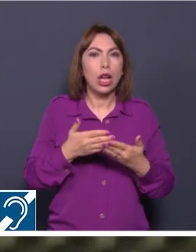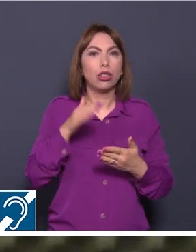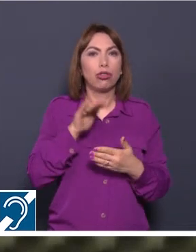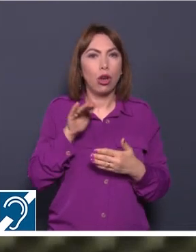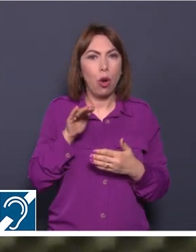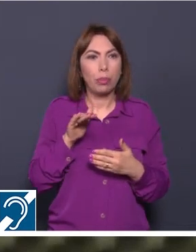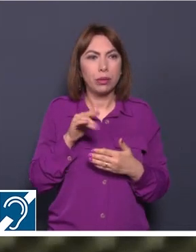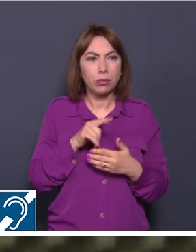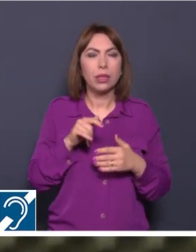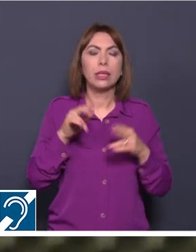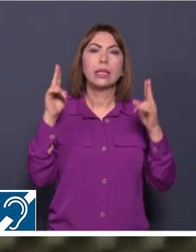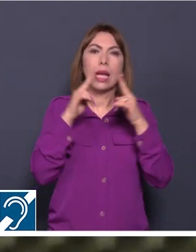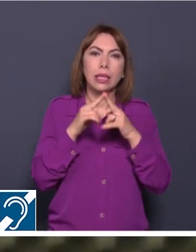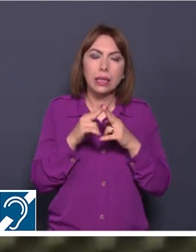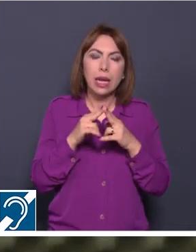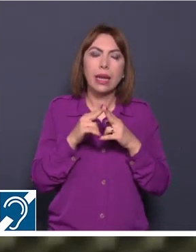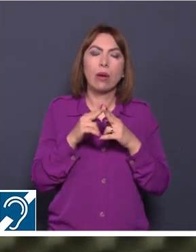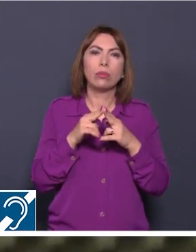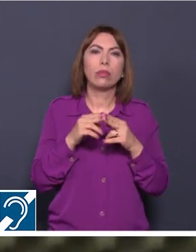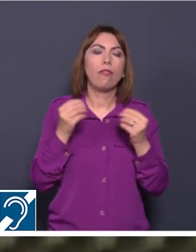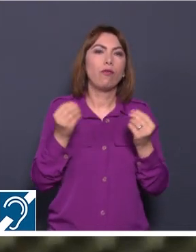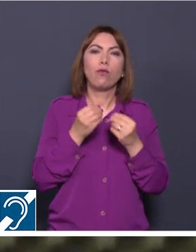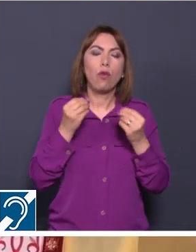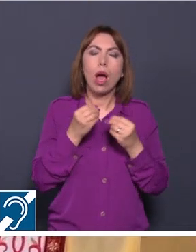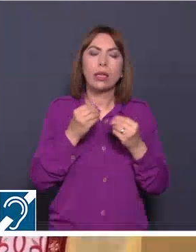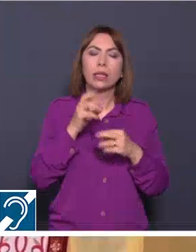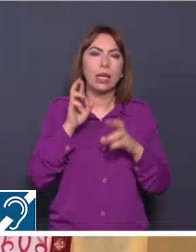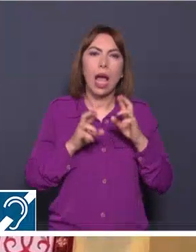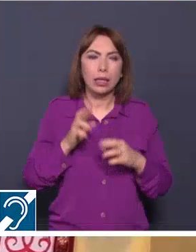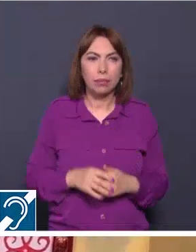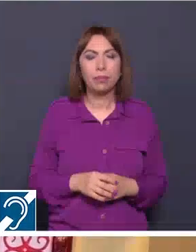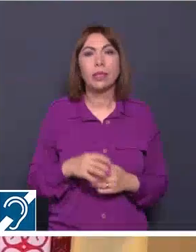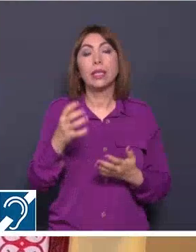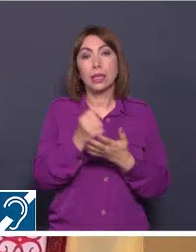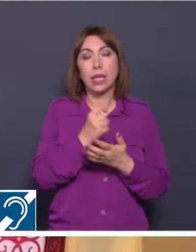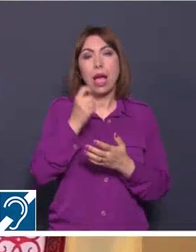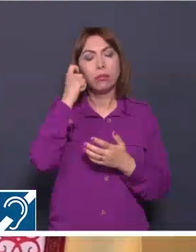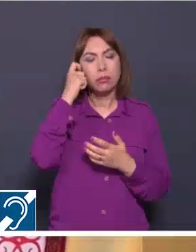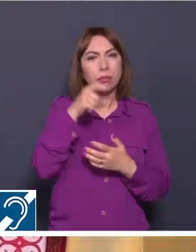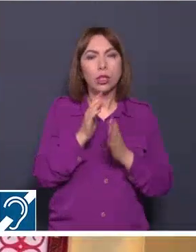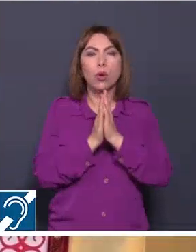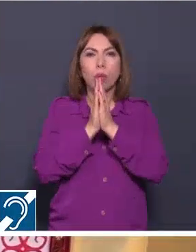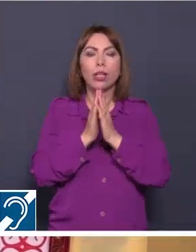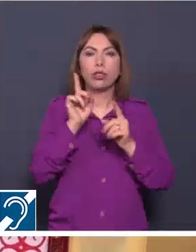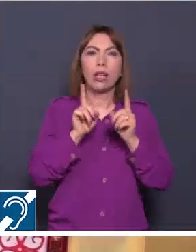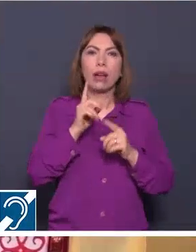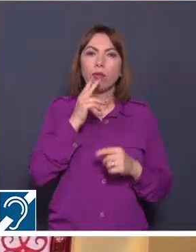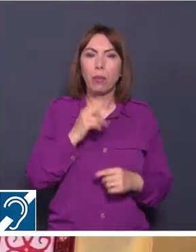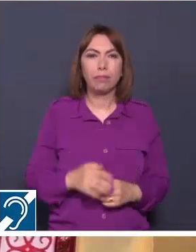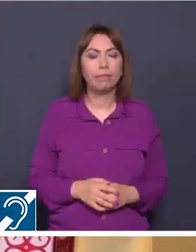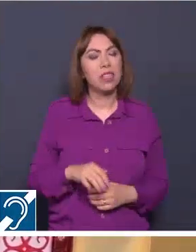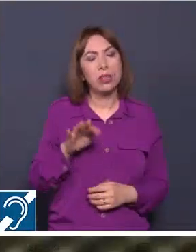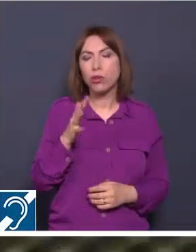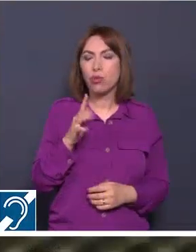se întâlneau foarte rar. Se ia în considerare rugăciunea dacă fumăm? Nu prea se